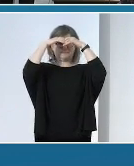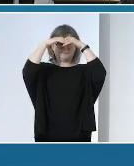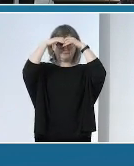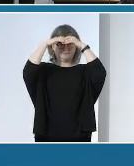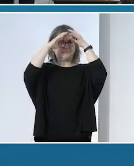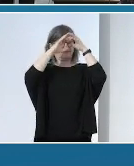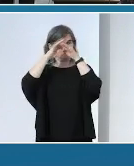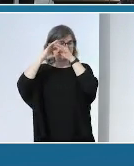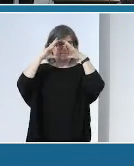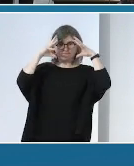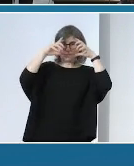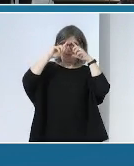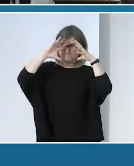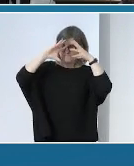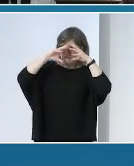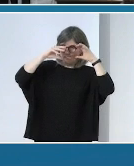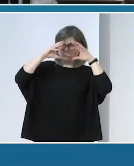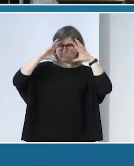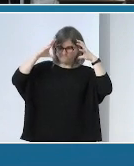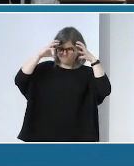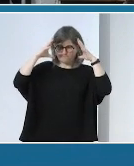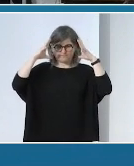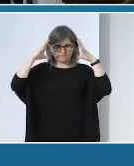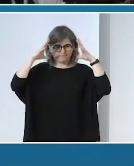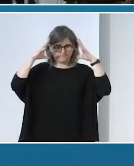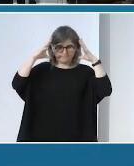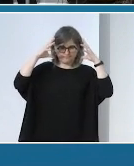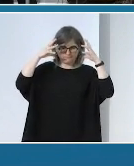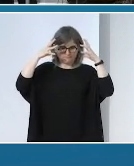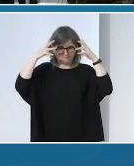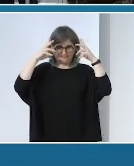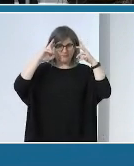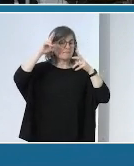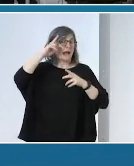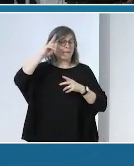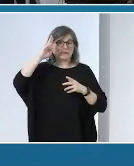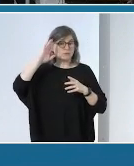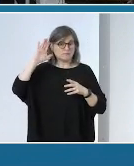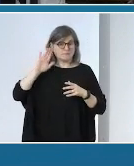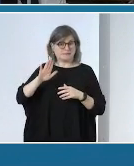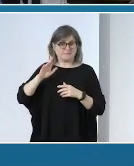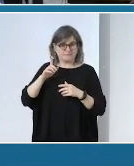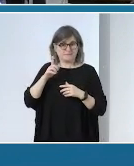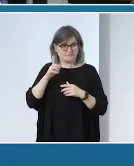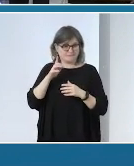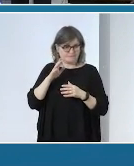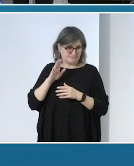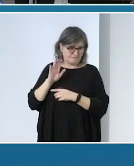pourquoi aurait-il façonné à ce point notre cerveau? Et c'est parce que